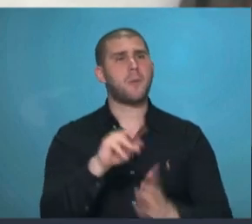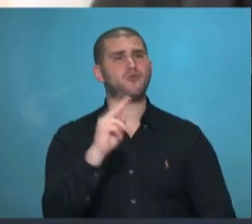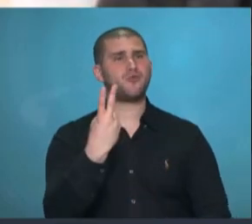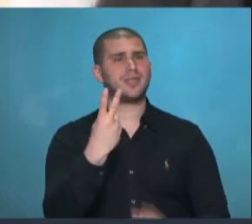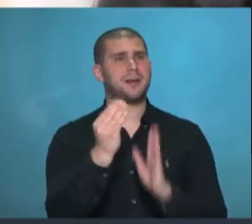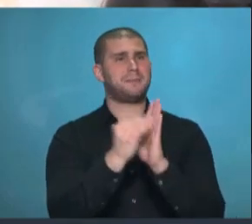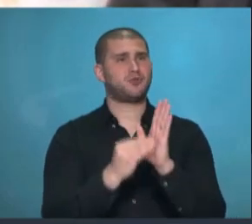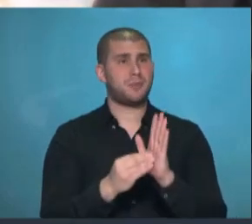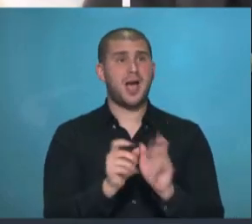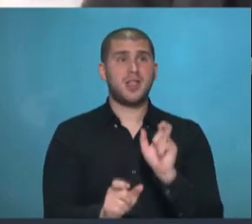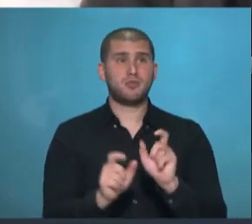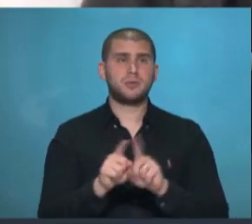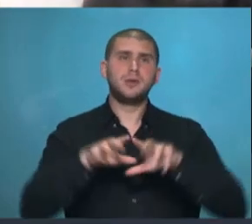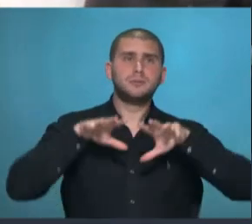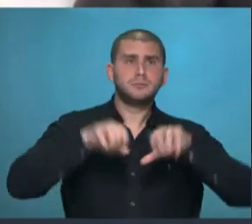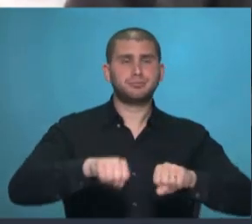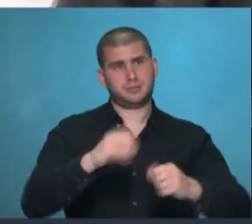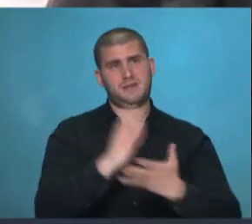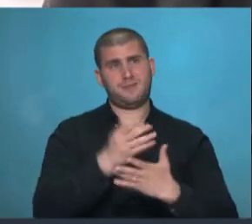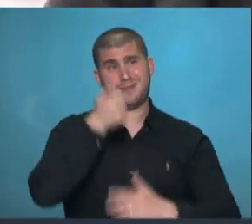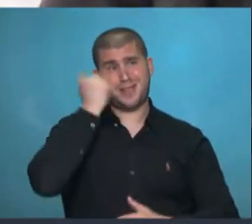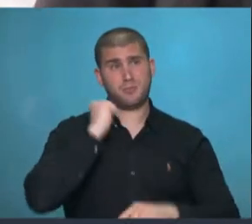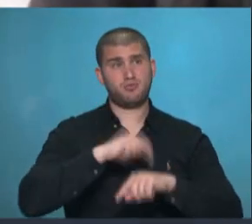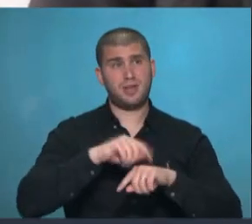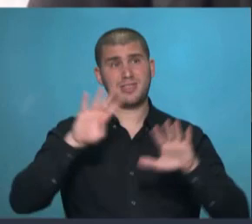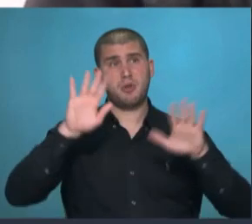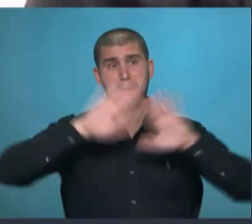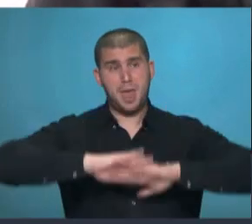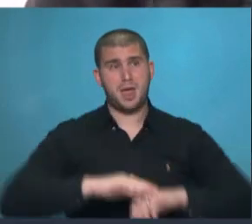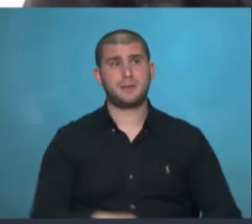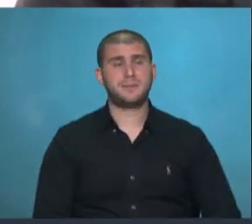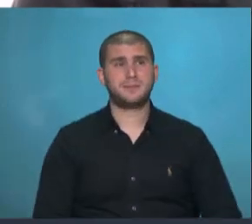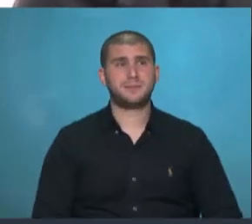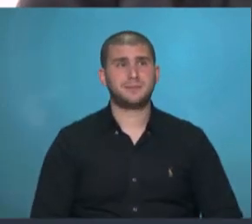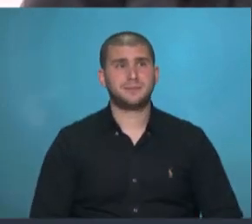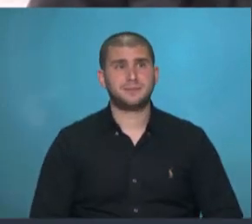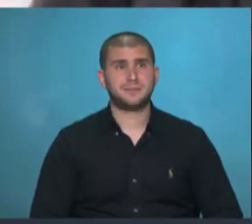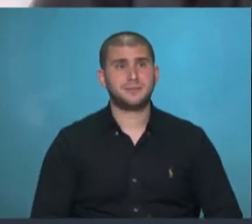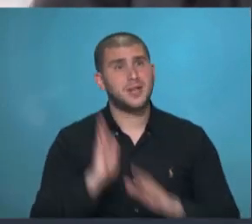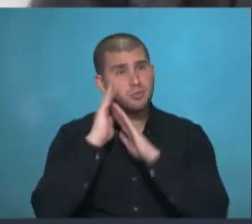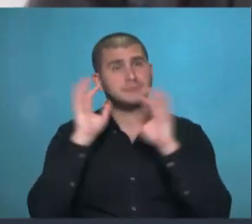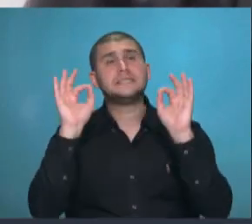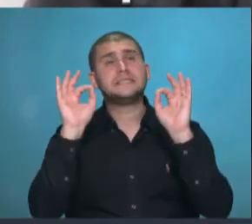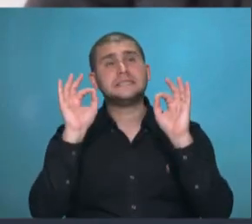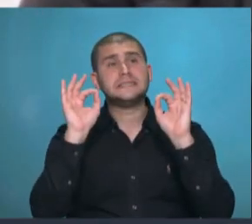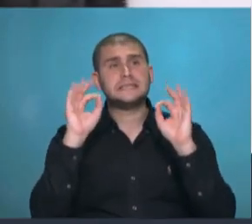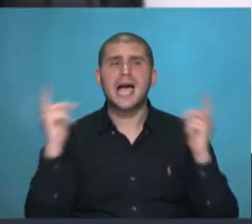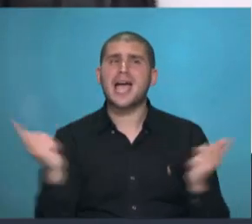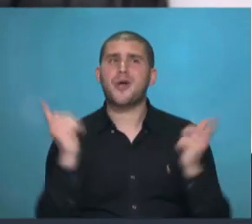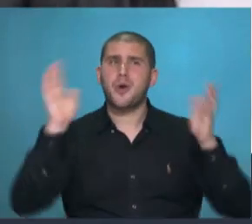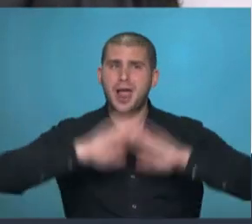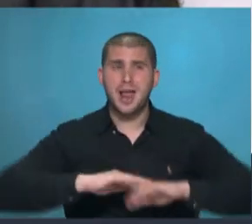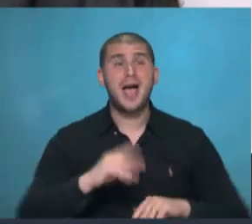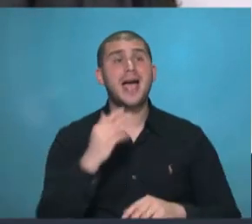ברשימה. חבר'ה שלנו תפסו כאן כבר מאתמול בתשע בלילה. אז מישהו פה ישן? לא ישנו. חגגו כל הלילה.